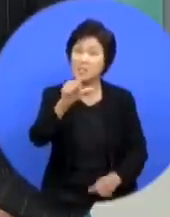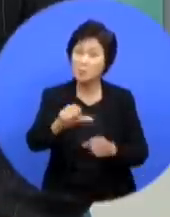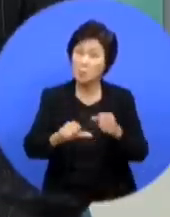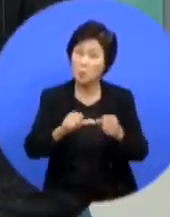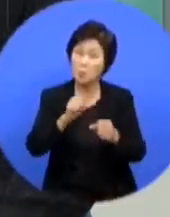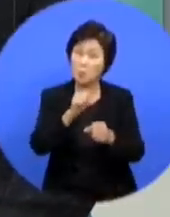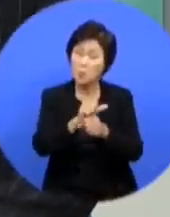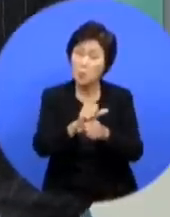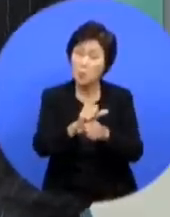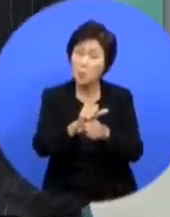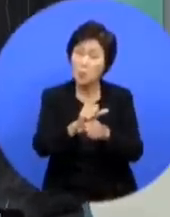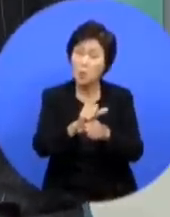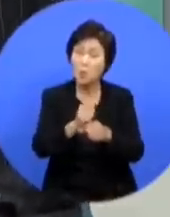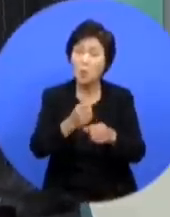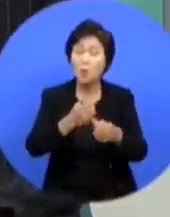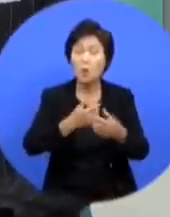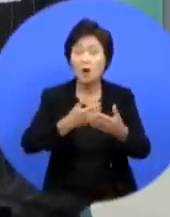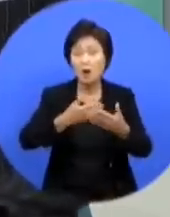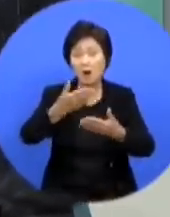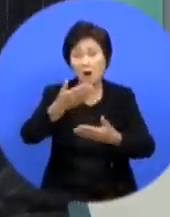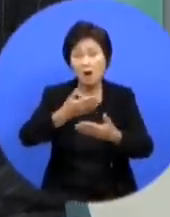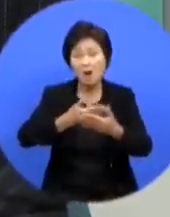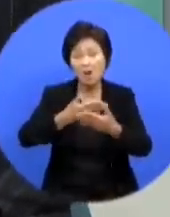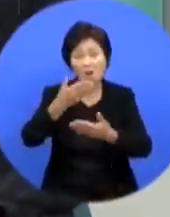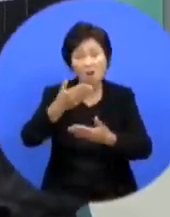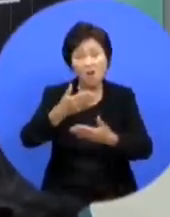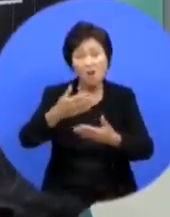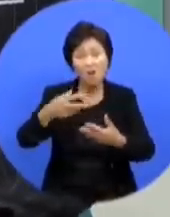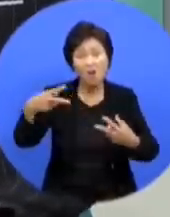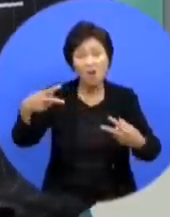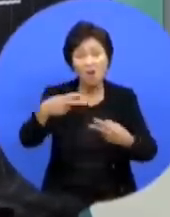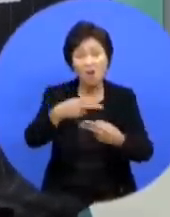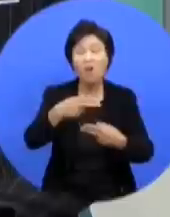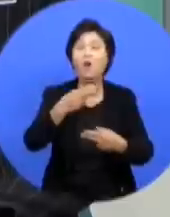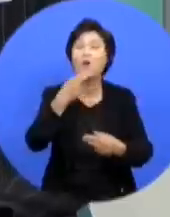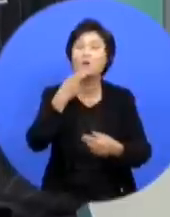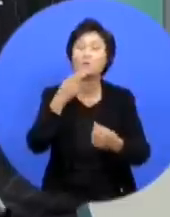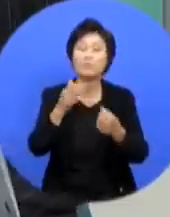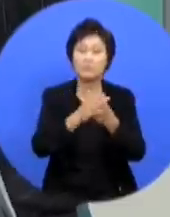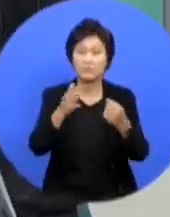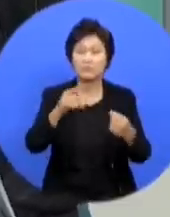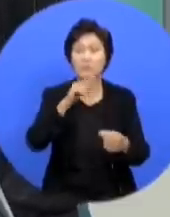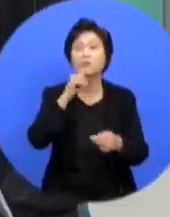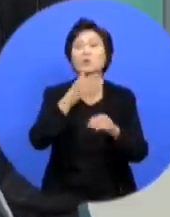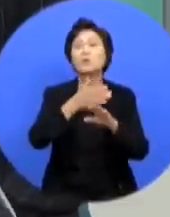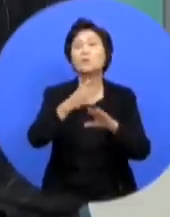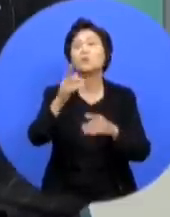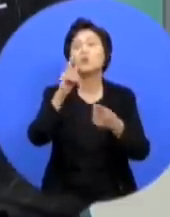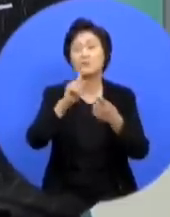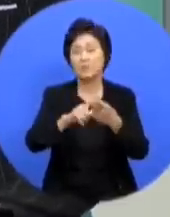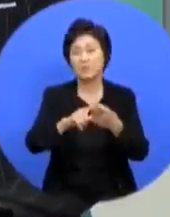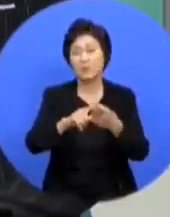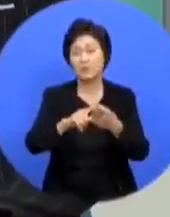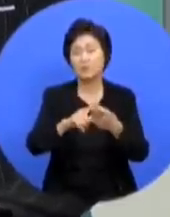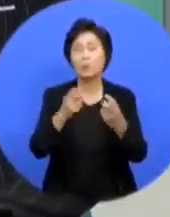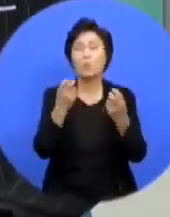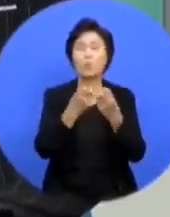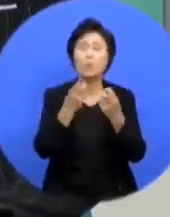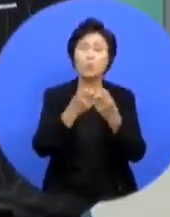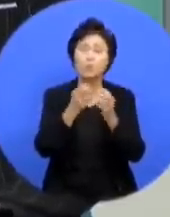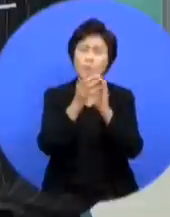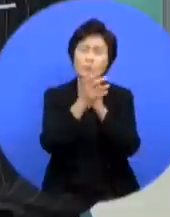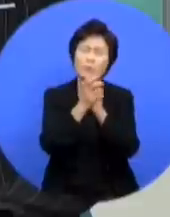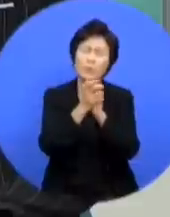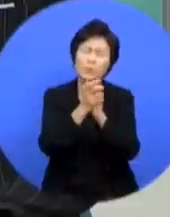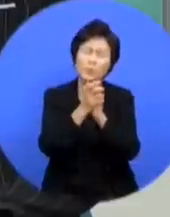없기 때문에 이게 우리가 너무 모르거든요. 그러니까 우리가 북한을 위해서 무슨 기도를 어떻게 해야 될지 몰라요. 그래서 오늘, 지금 목사님께서